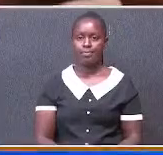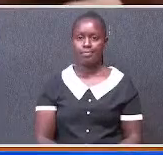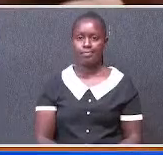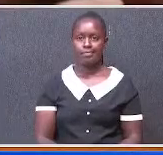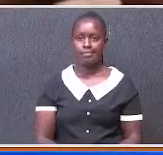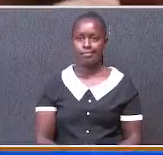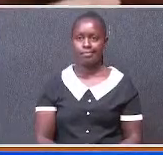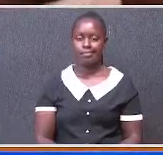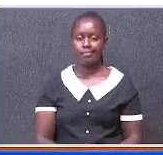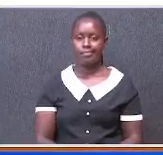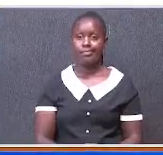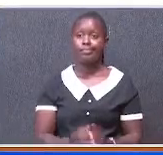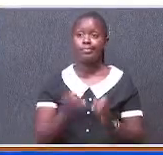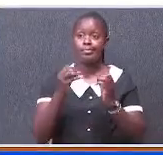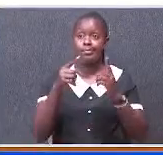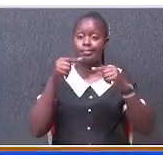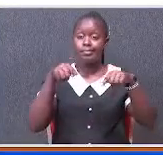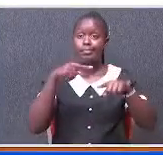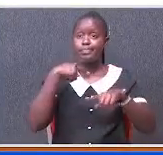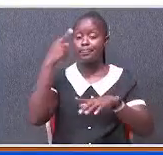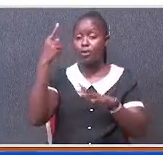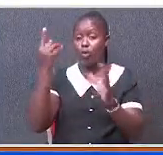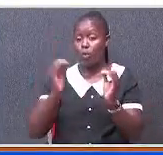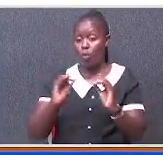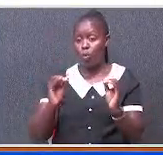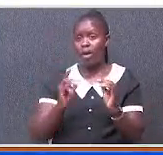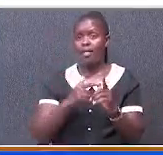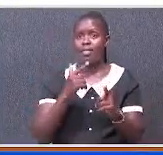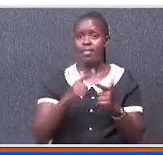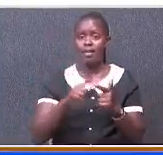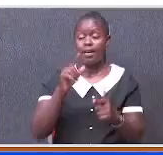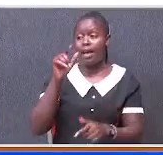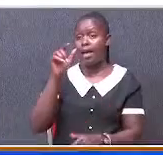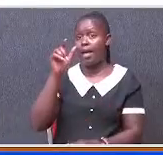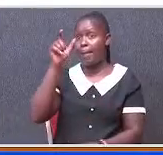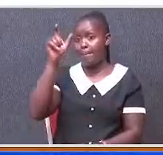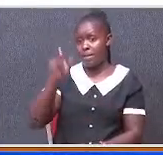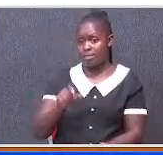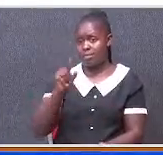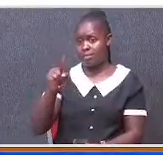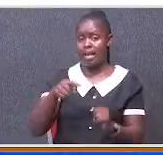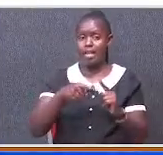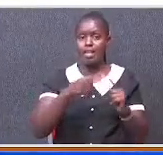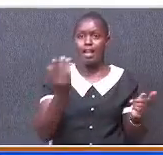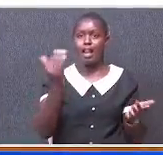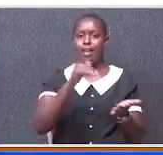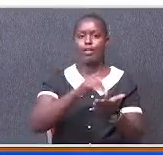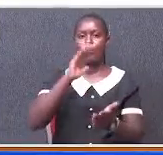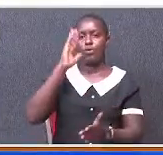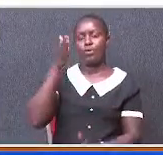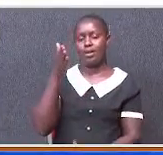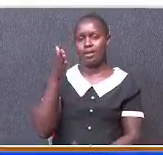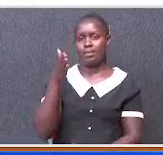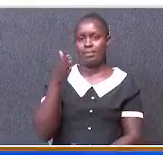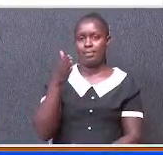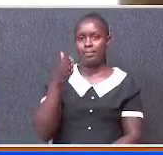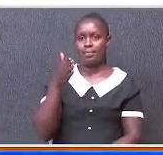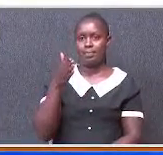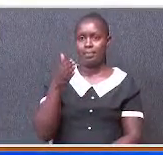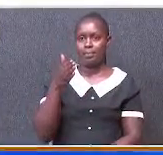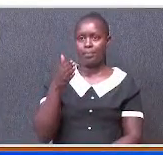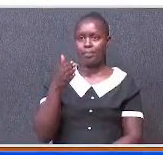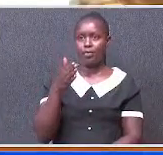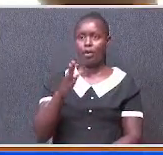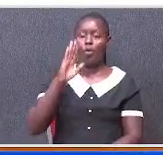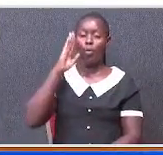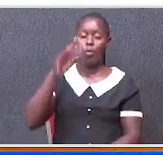Wewe kama utasema yule mkora ataua tena. Aki ya Mungu. Ataua